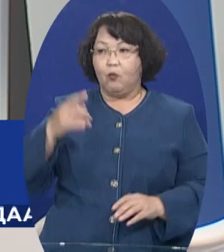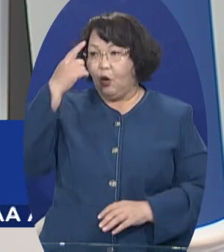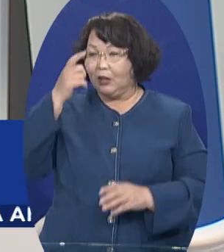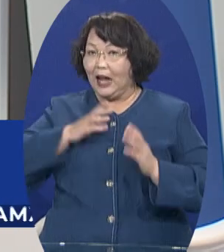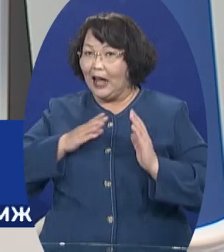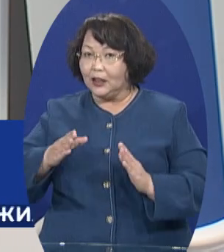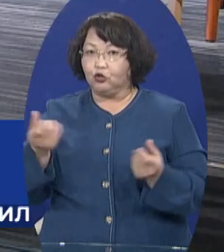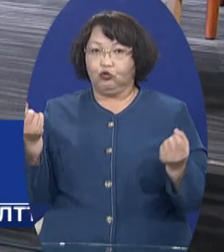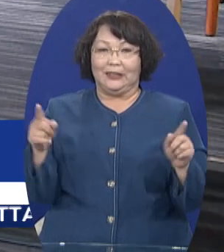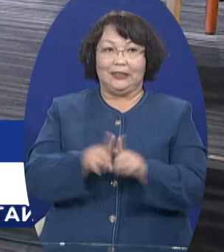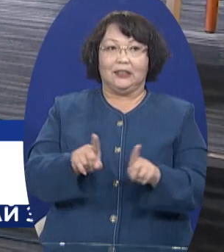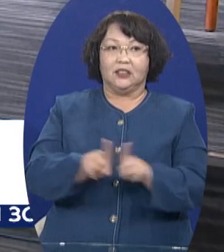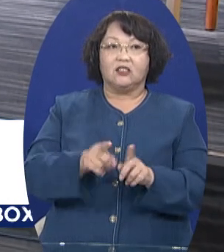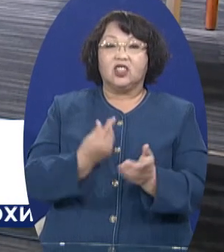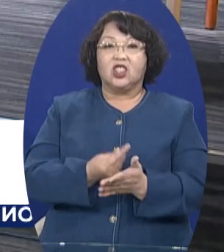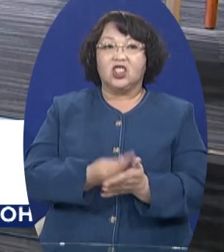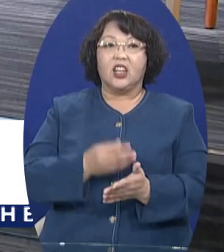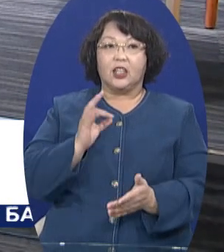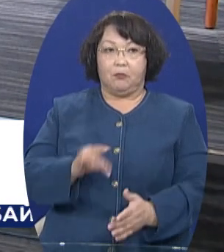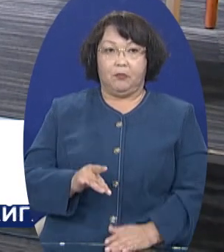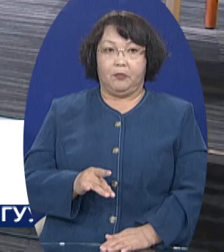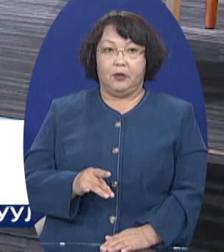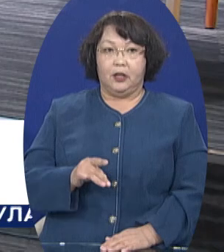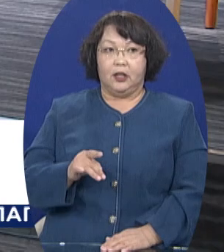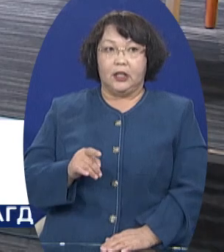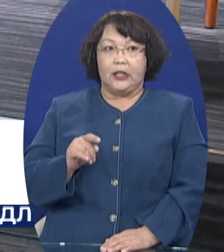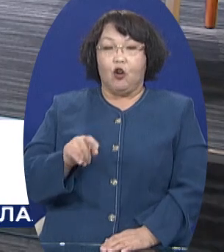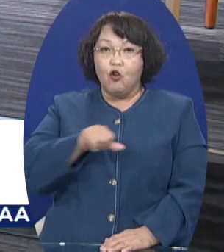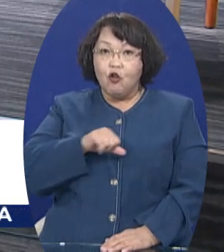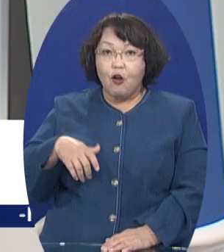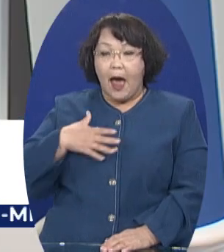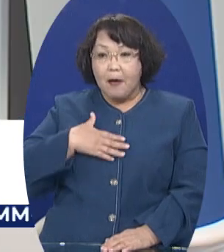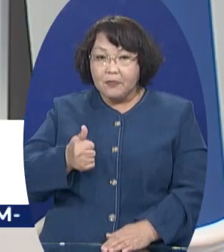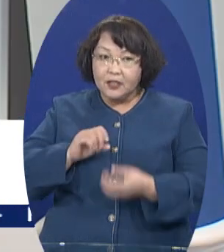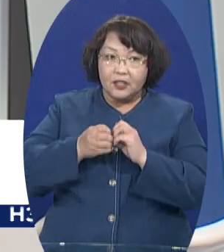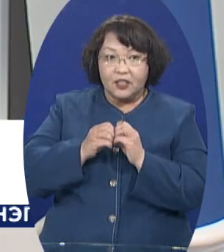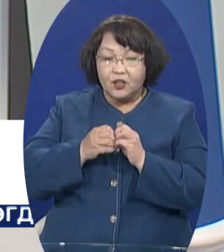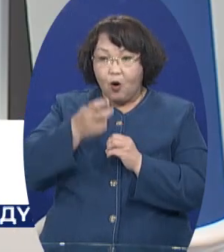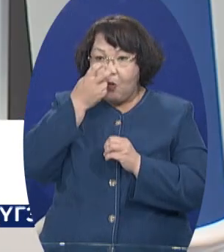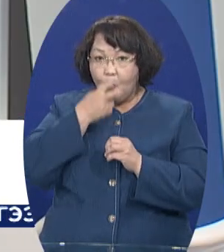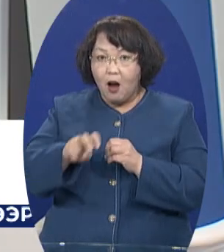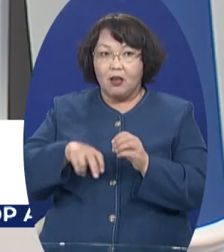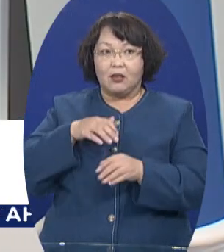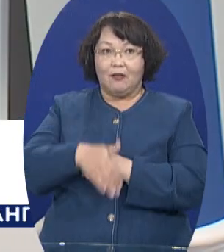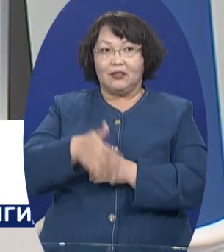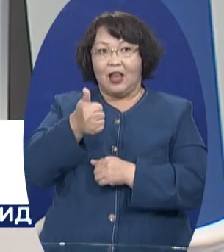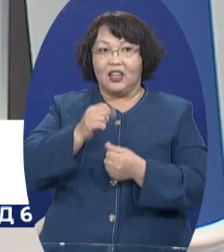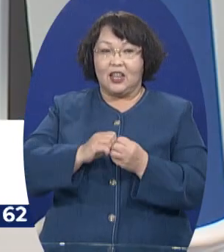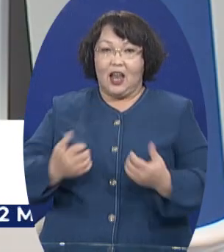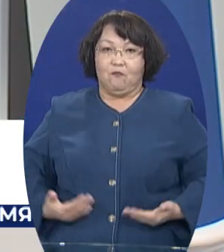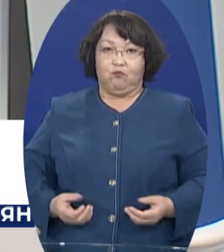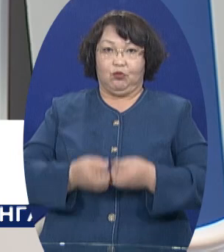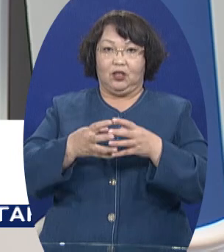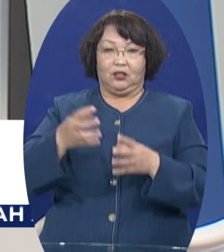олон зүйл байна. Үүний нэг нь жишээ бол шин зүйлийг туршиж нэвтрүүлэх дуртай, харин тэд сайн талыг амжилт хэрэгжүүлж чаддаг. Тийм